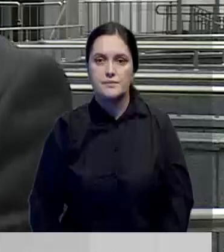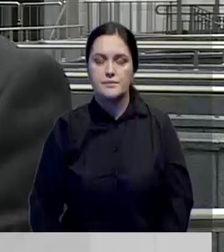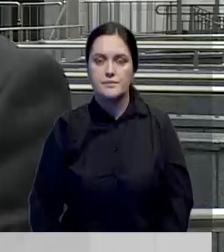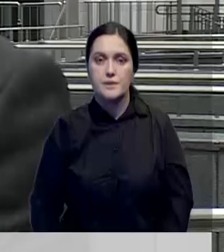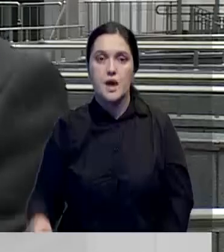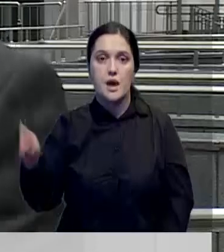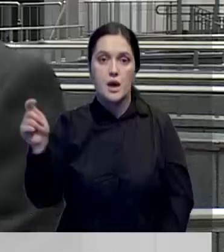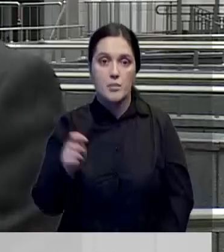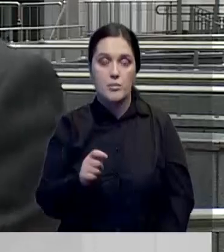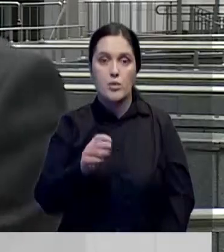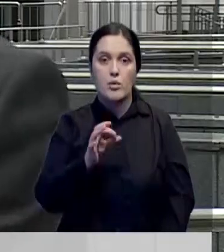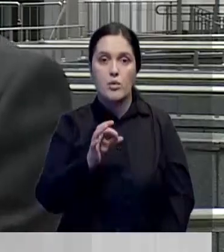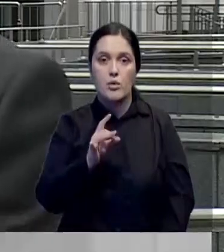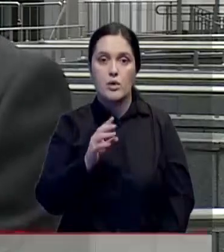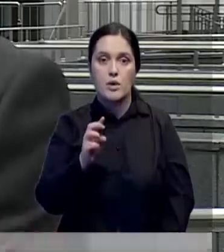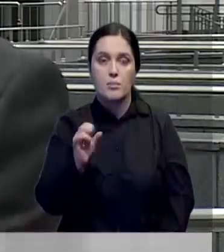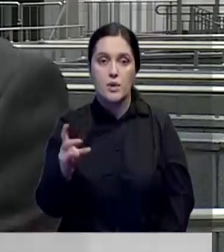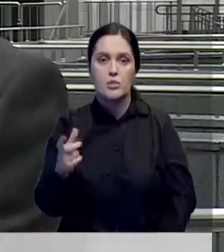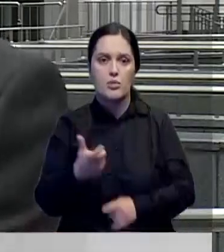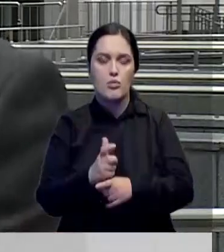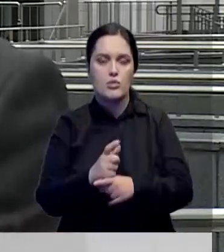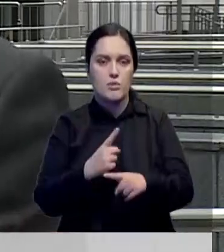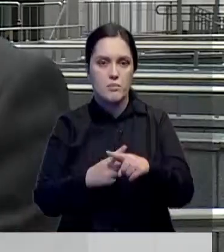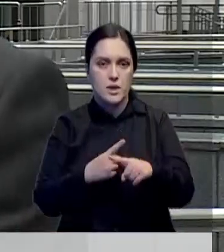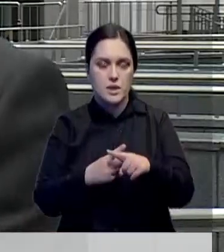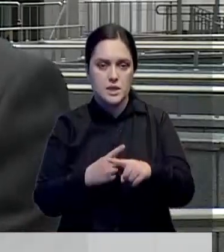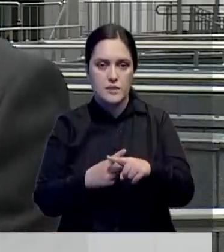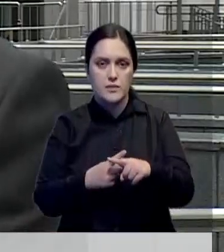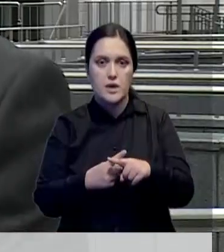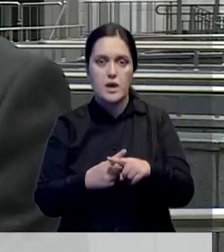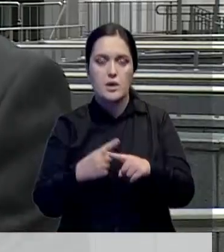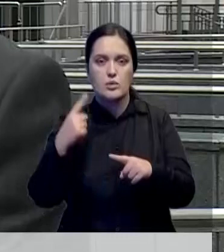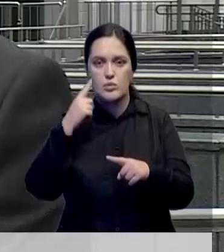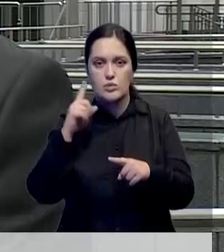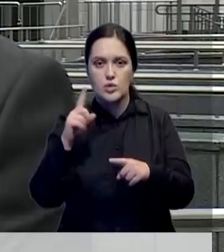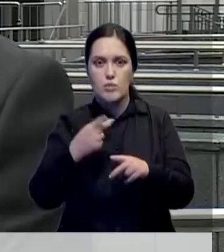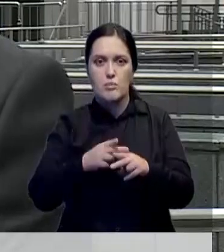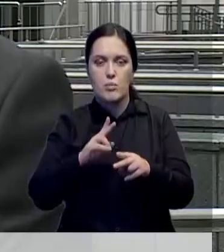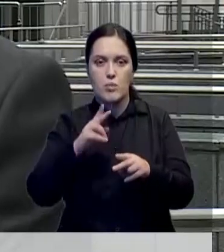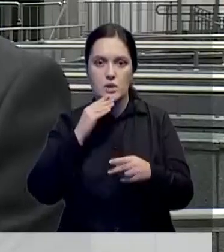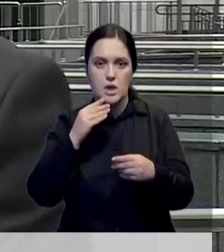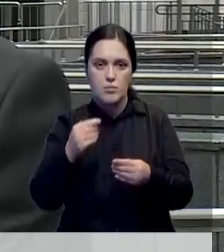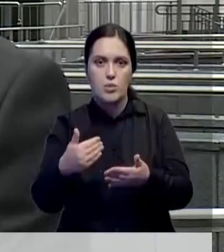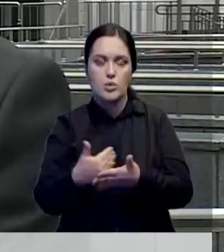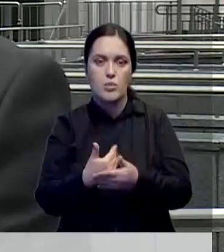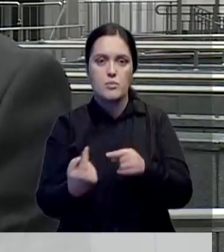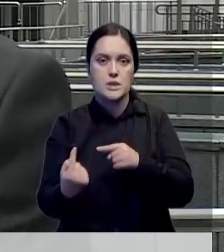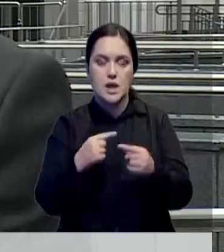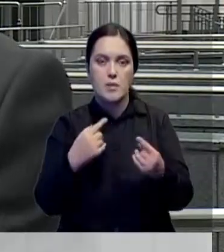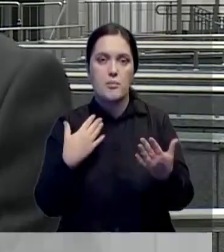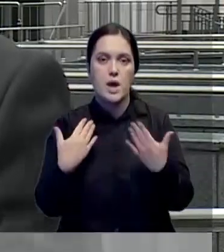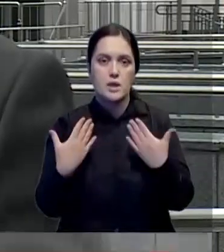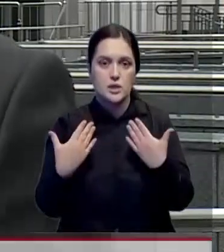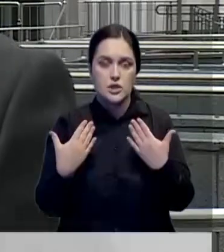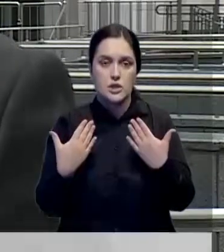Приезд Виктора Орбана, я считаю, это очень позитивный приезд. И я думаю, что это придаст импульс новым взаимоотношениям,